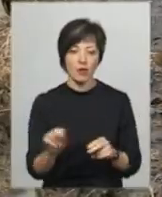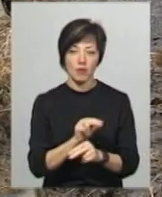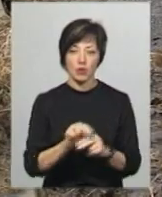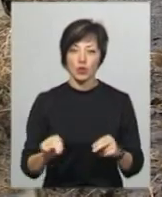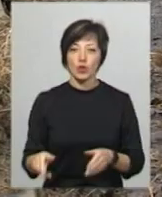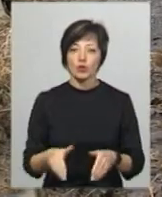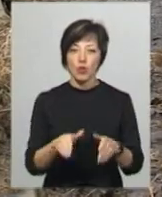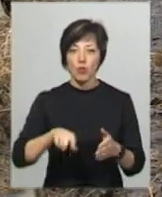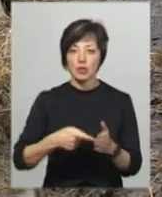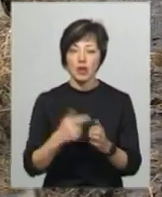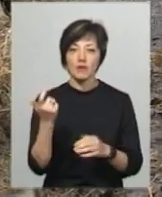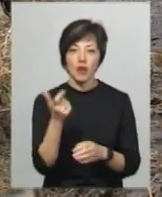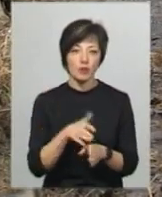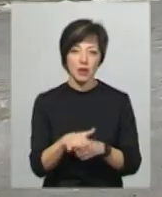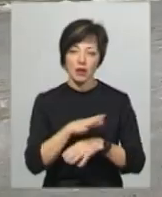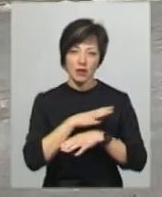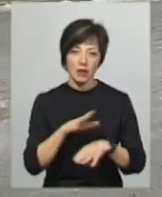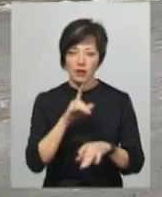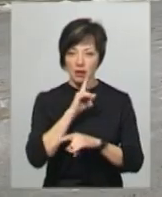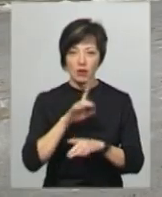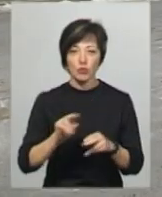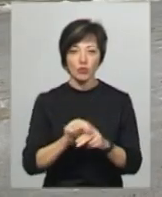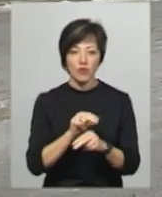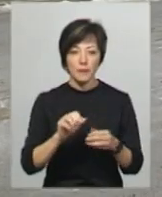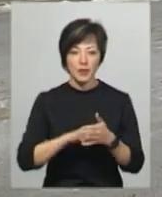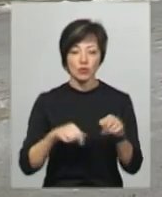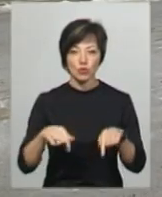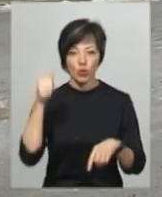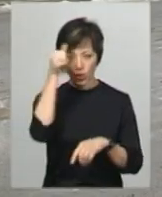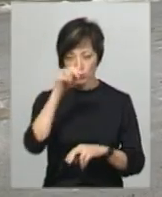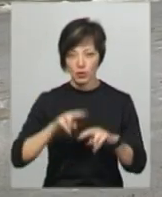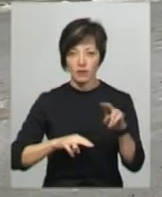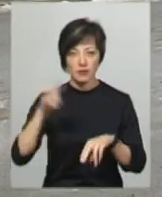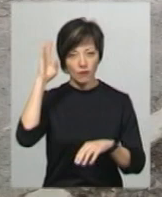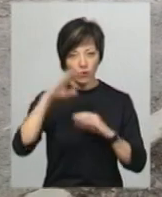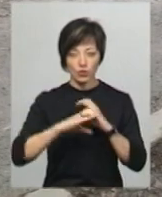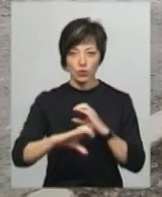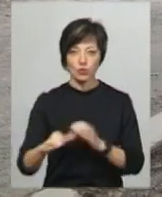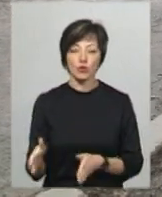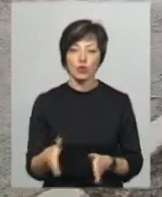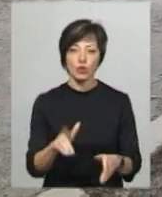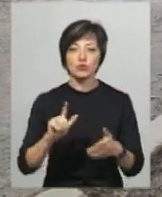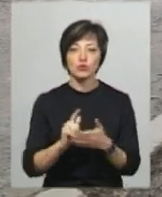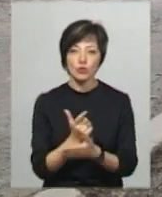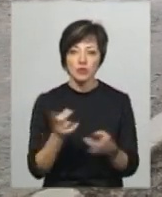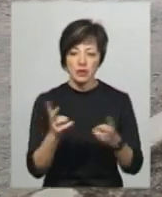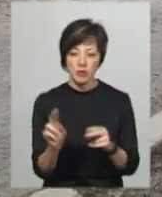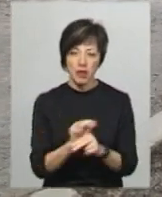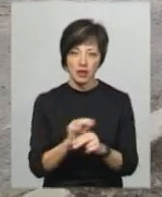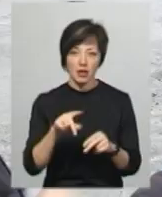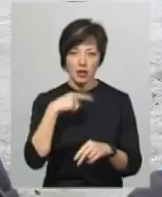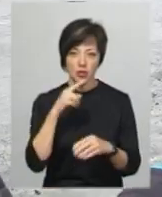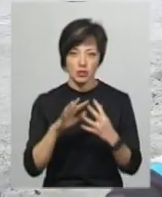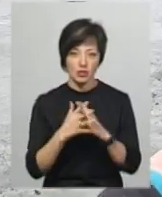Дороги комунальної власності капітально не ремонтуватимуть ще й з причини цьогорічного будівництва тут водогону, після чого дороги знову треба буде латати, каже сільський